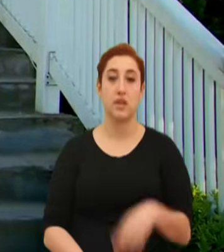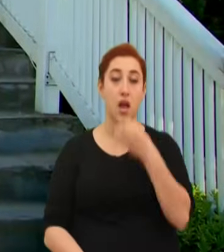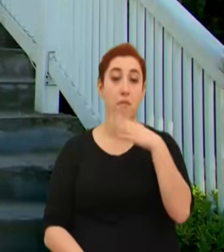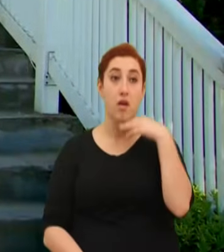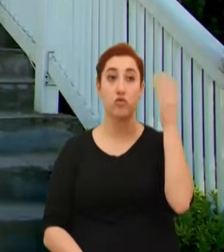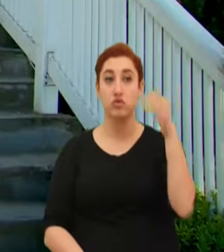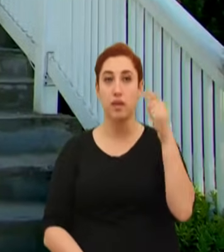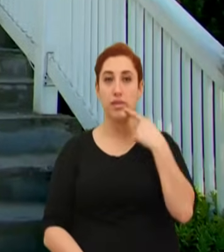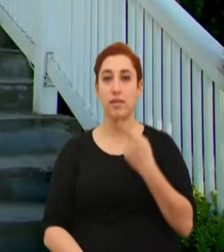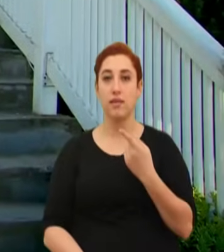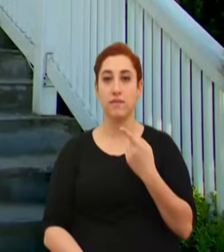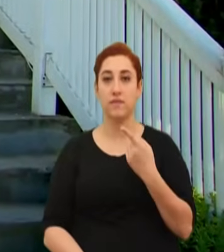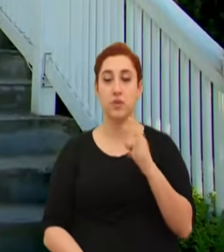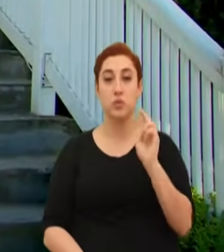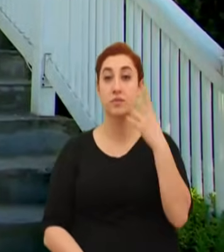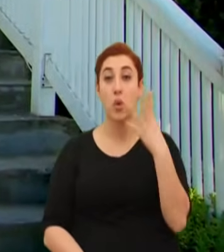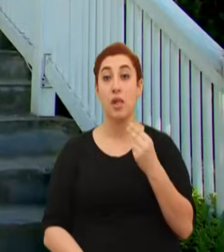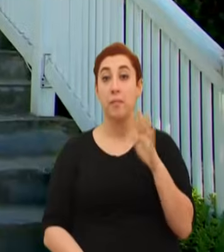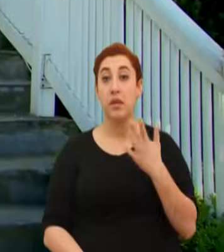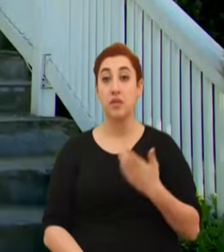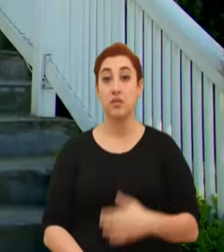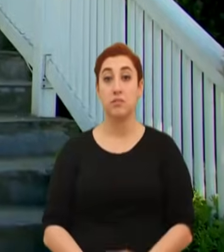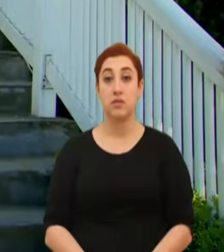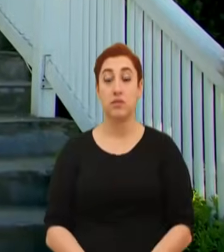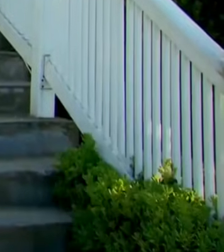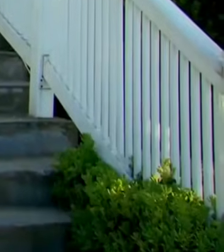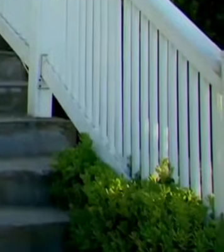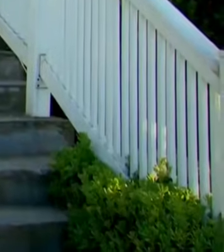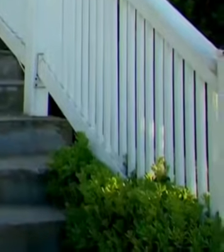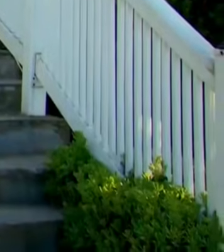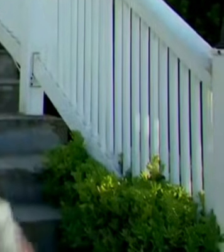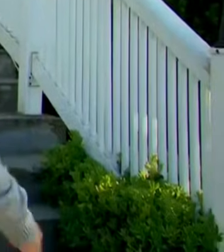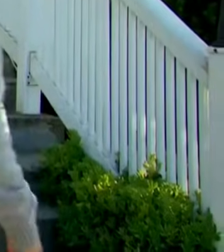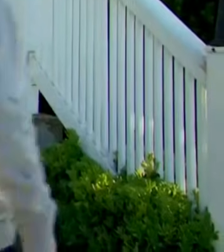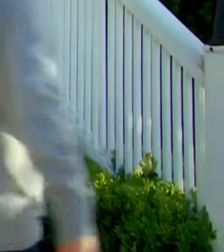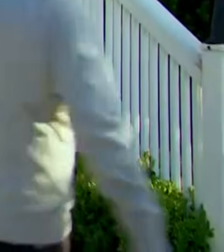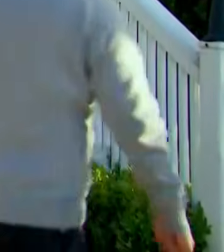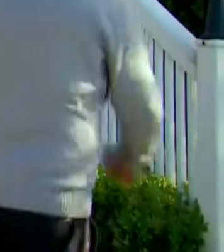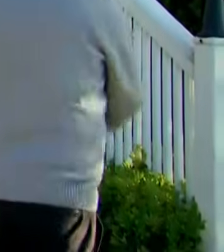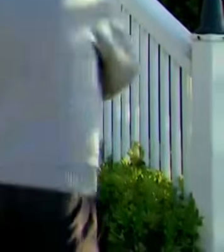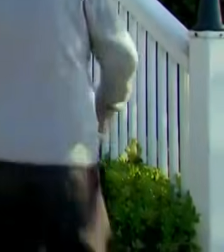Haber yurt dışından dedi. Sürpriz ne olabilir ki?